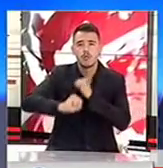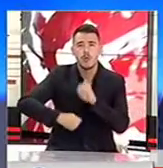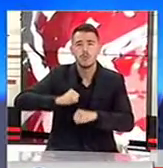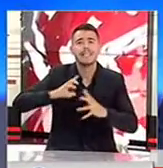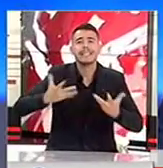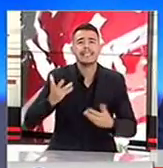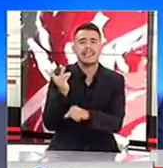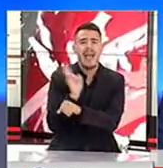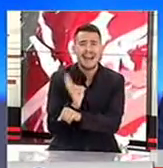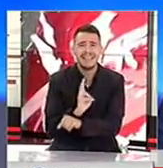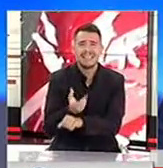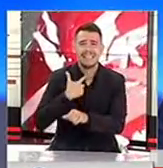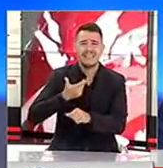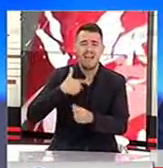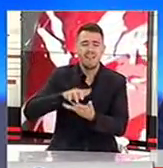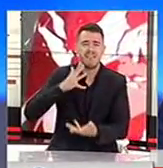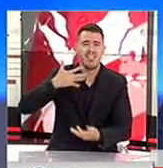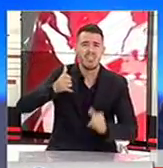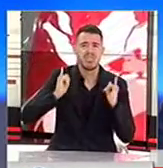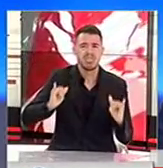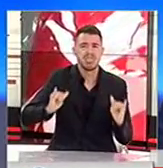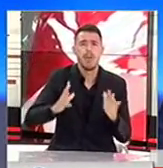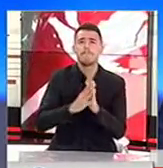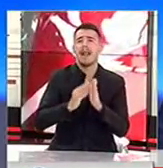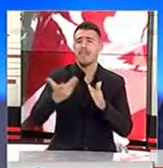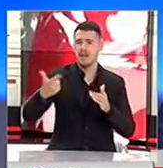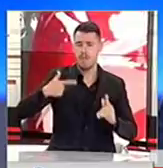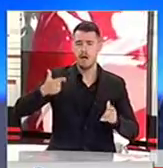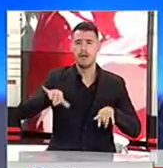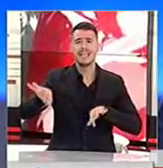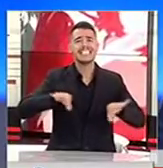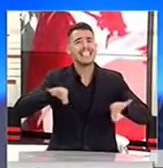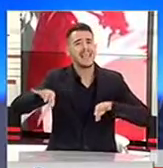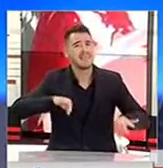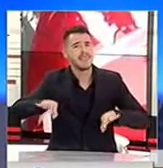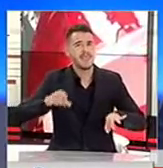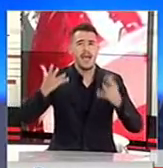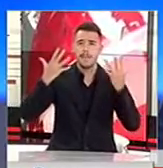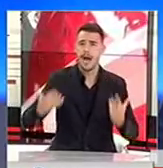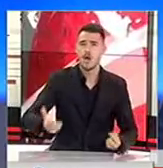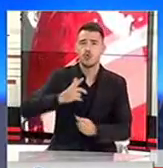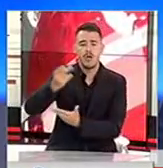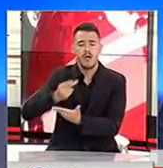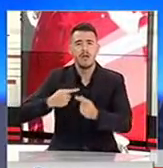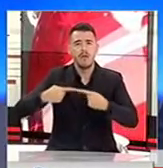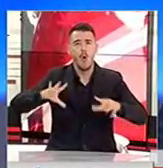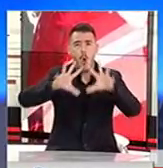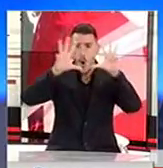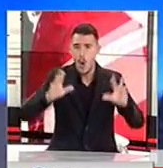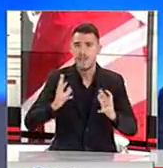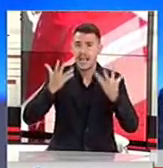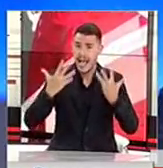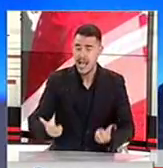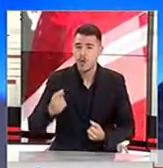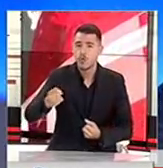project και επενδυτικά έργα τα οποία είναι όρημα και που δυστυχώς στα γρανάζια της γραφειοκρατίας πολλές φορές κολλάνε.